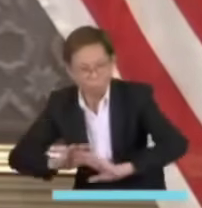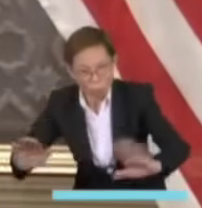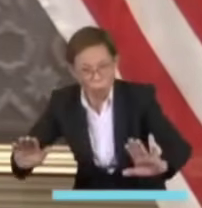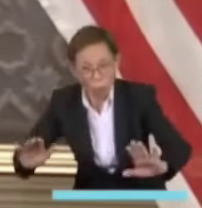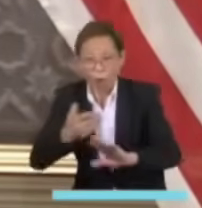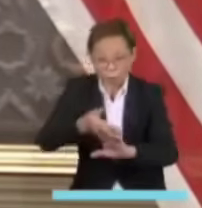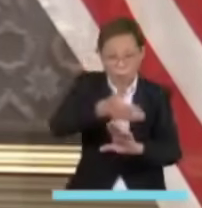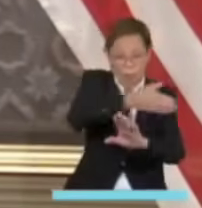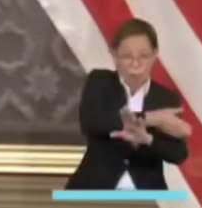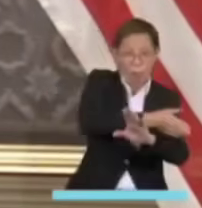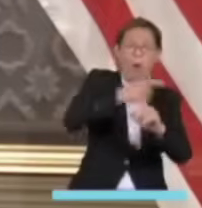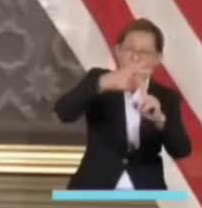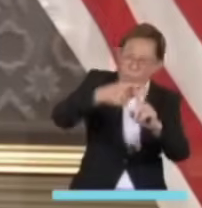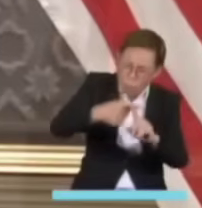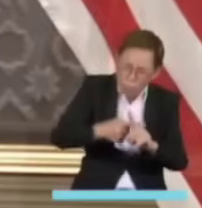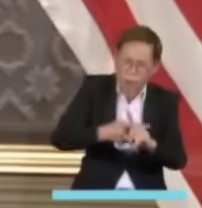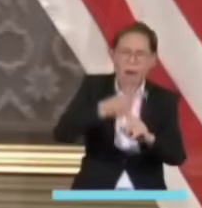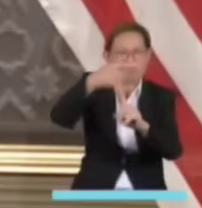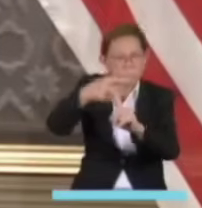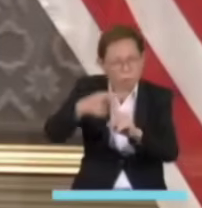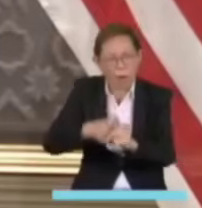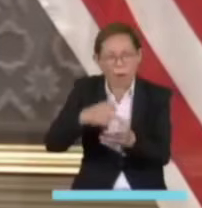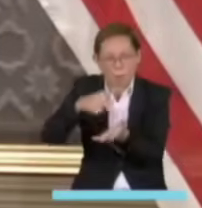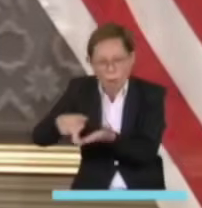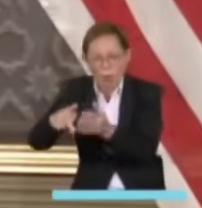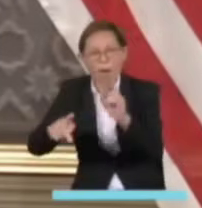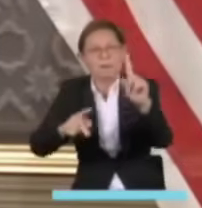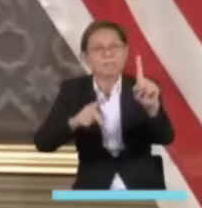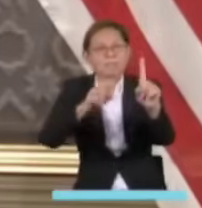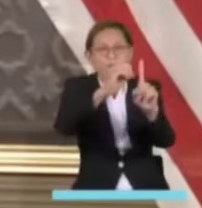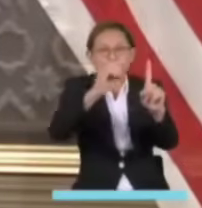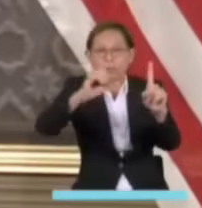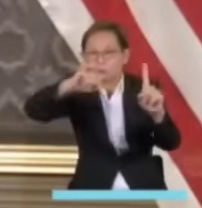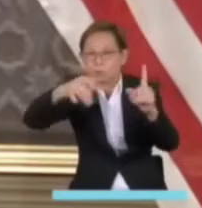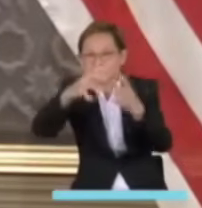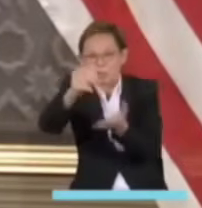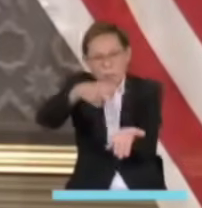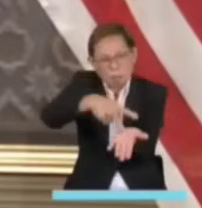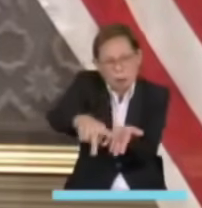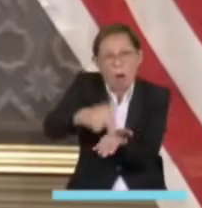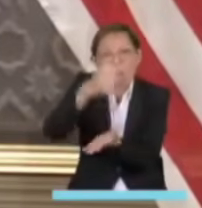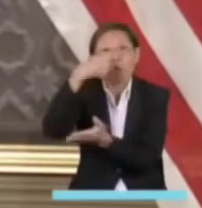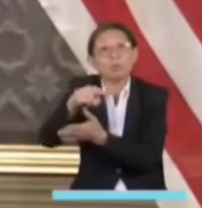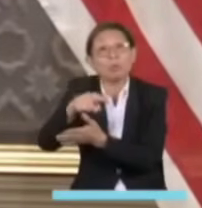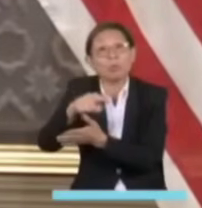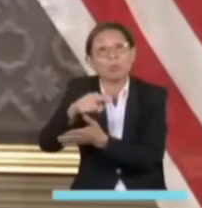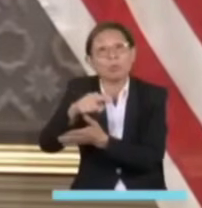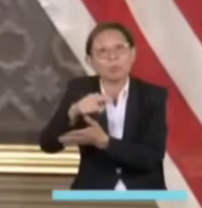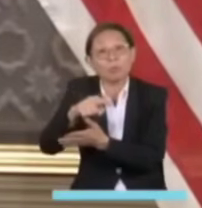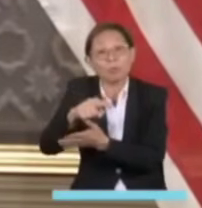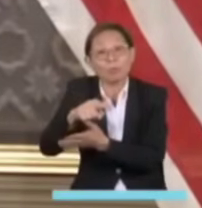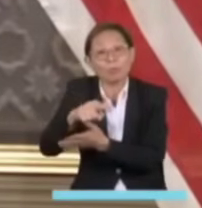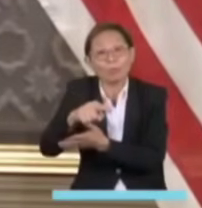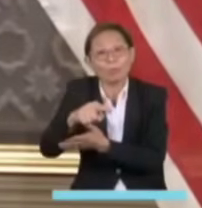ini, setiap bulan kita belanja 100 juta ringgit untuk beri